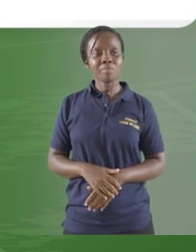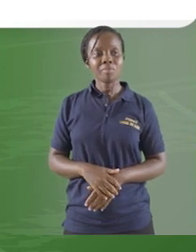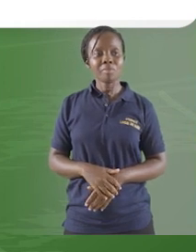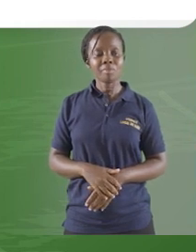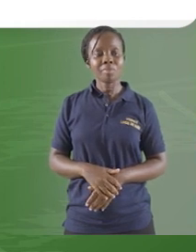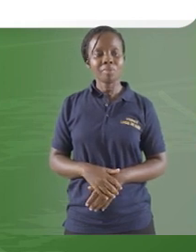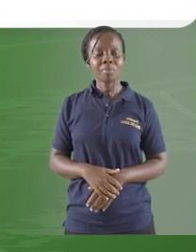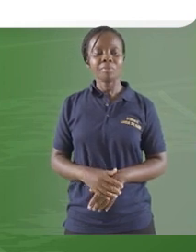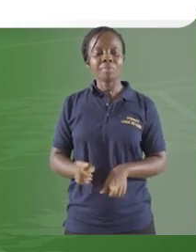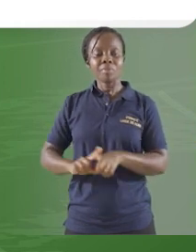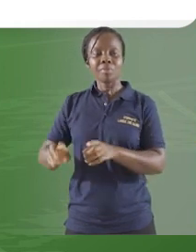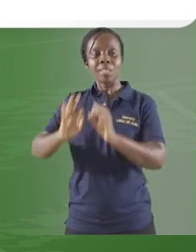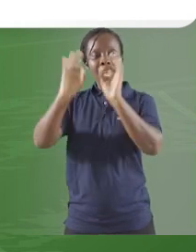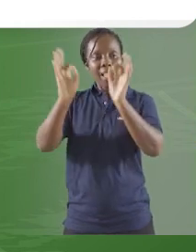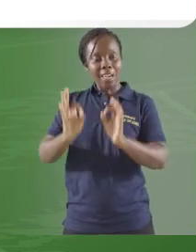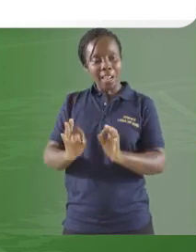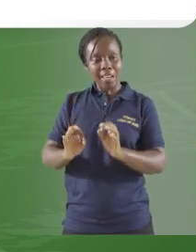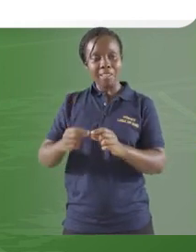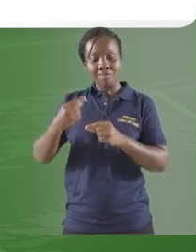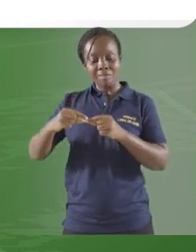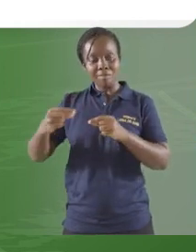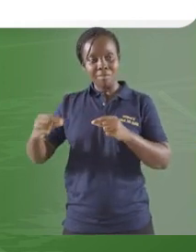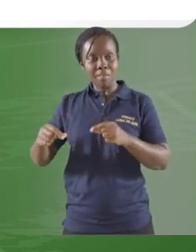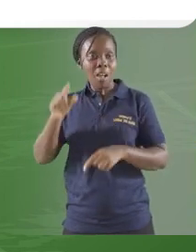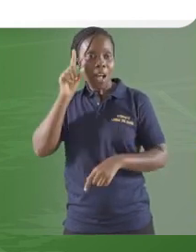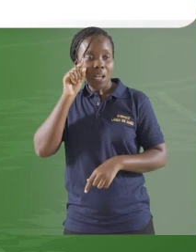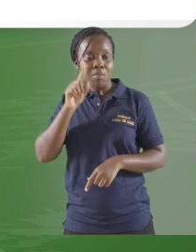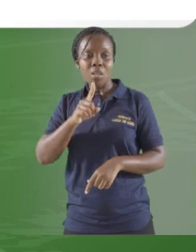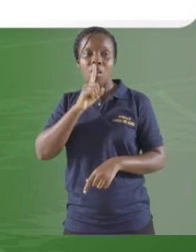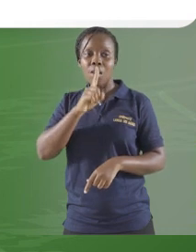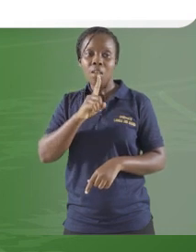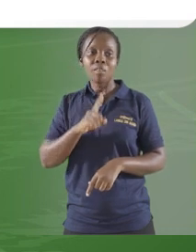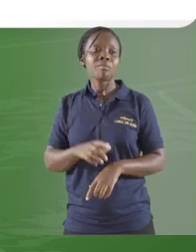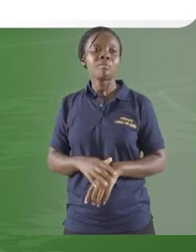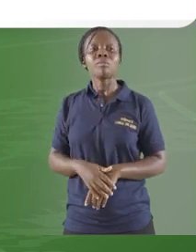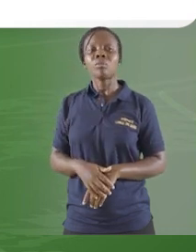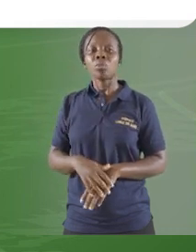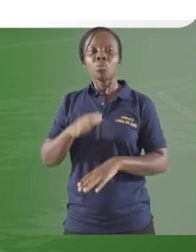et l'allèle albinos est porté par un